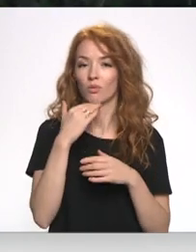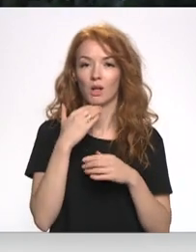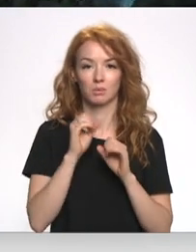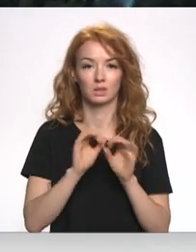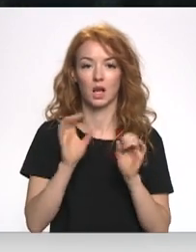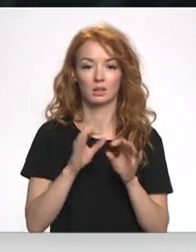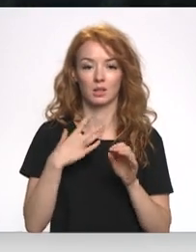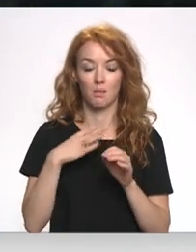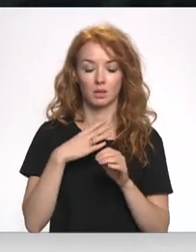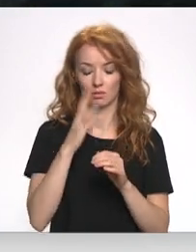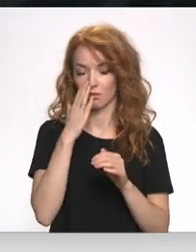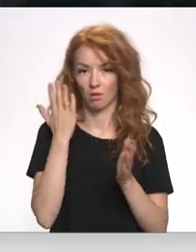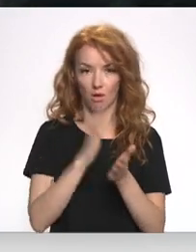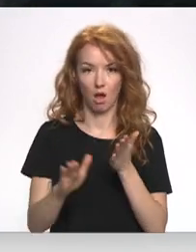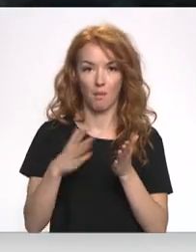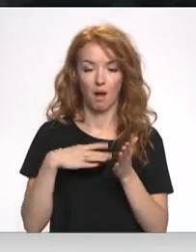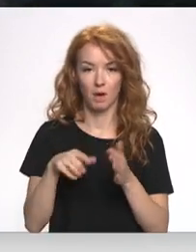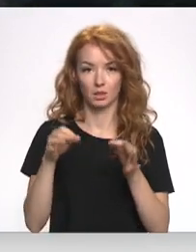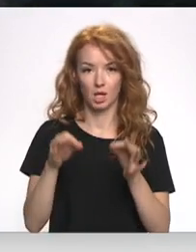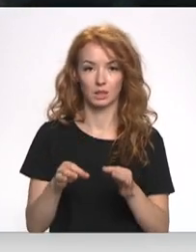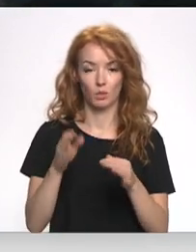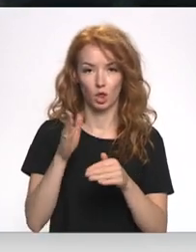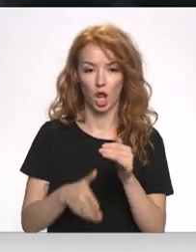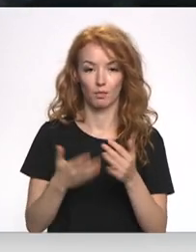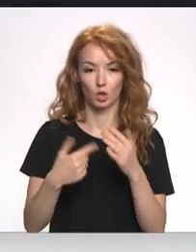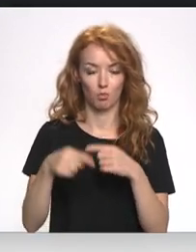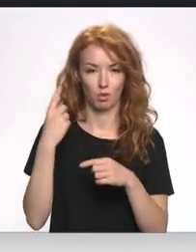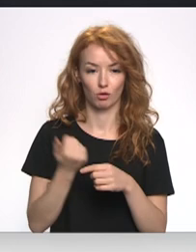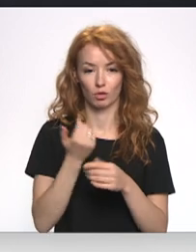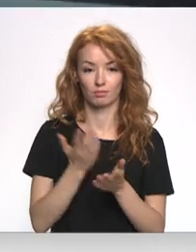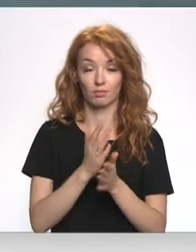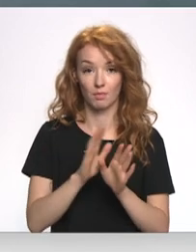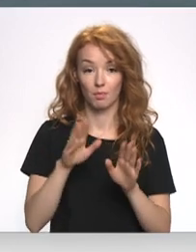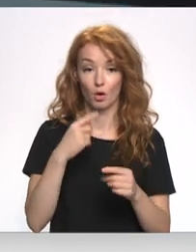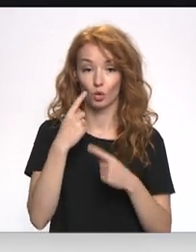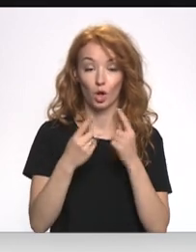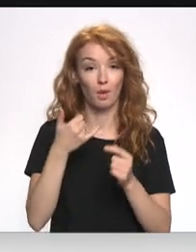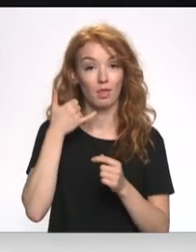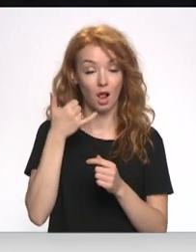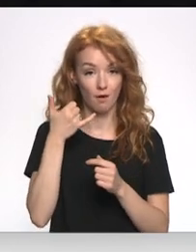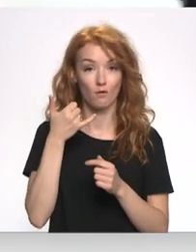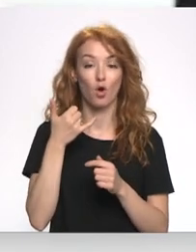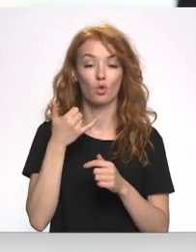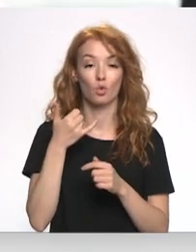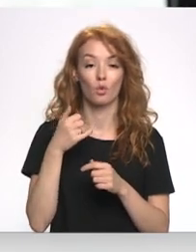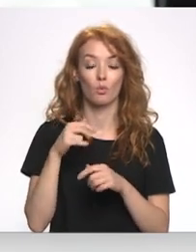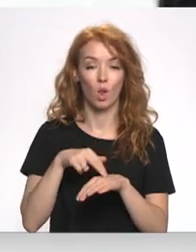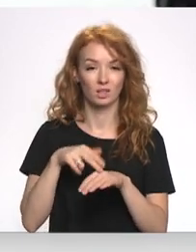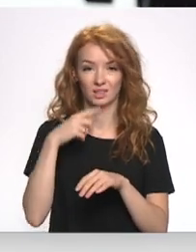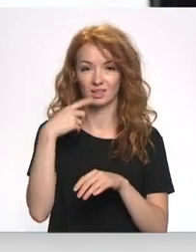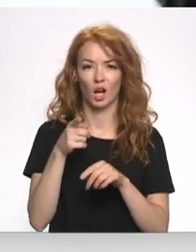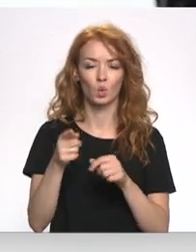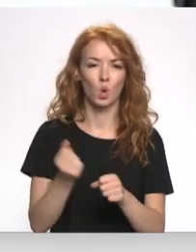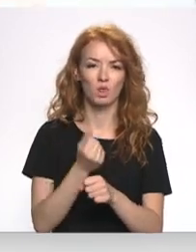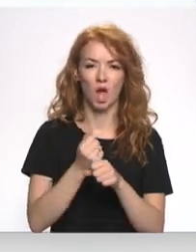stāstīt, kāpēc nav pamanījusi, ka braukšanas apliecības derīguma termiņš beidzies jau pērn. Par runāšanu pa tālruni pie stūras policists saka, to